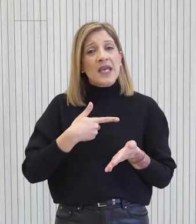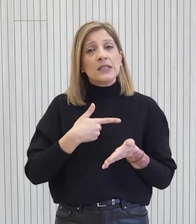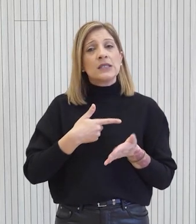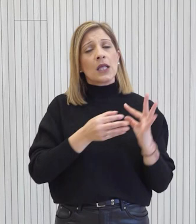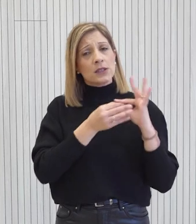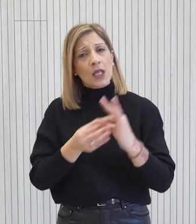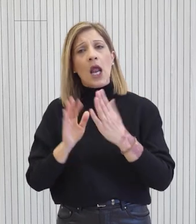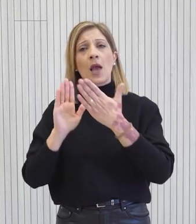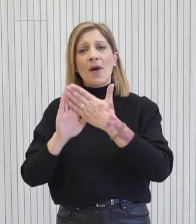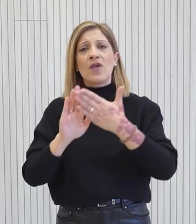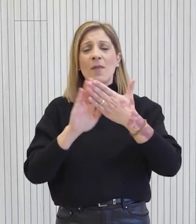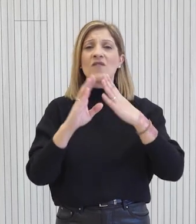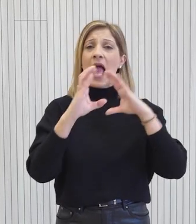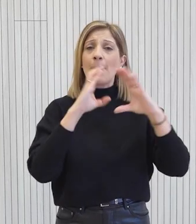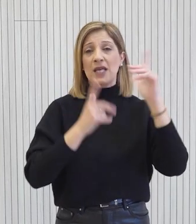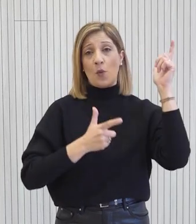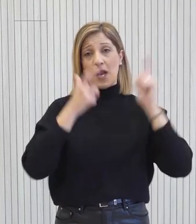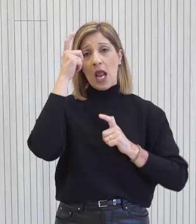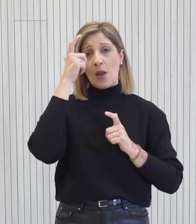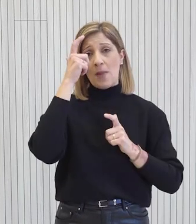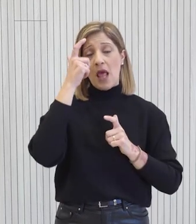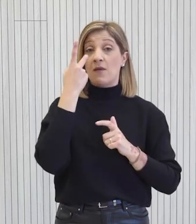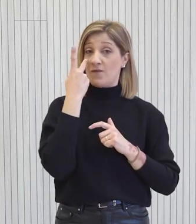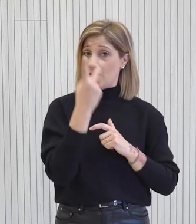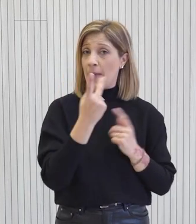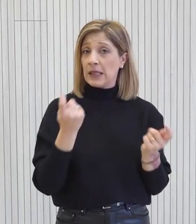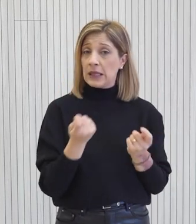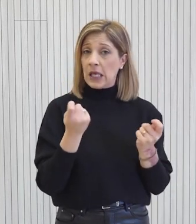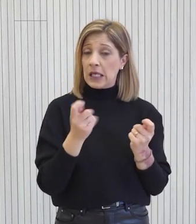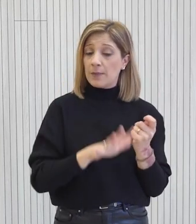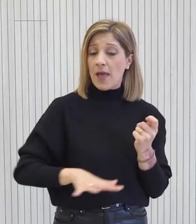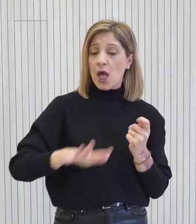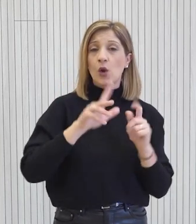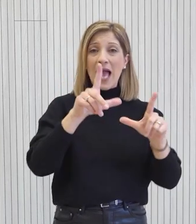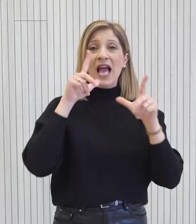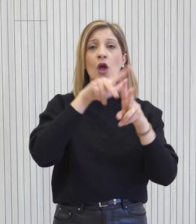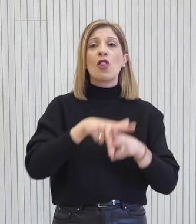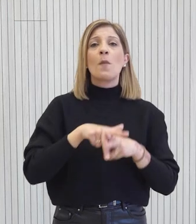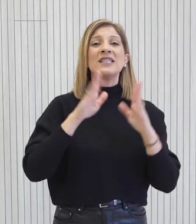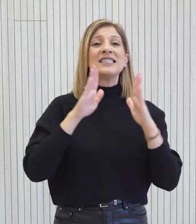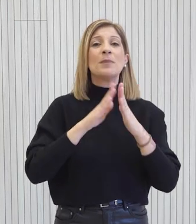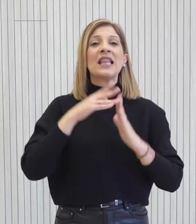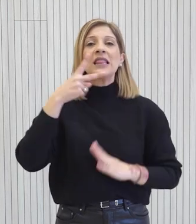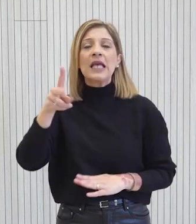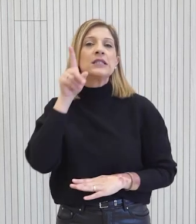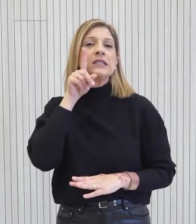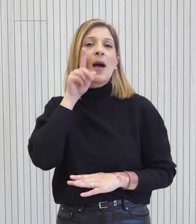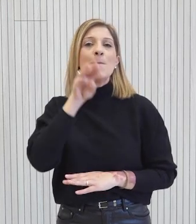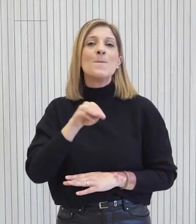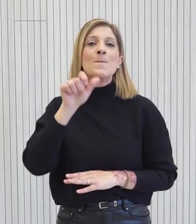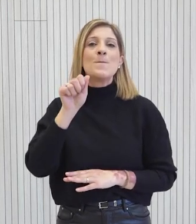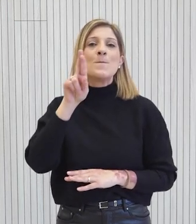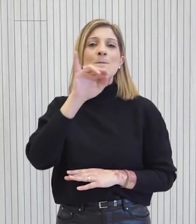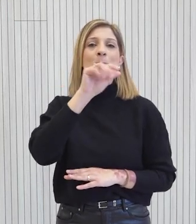διαρκή επικοινωνία με την ειρηνευτική δύναμη, η οποία παρακολουθεί στενά και την περιοχή του Αγίου Δομητρίου, το σπίτι της Μαρίας, για να μπορέσει να αποκατασταθεί